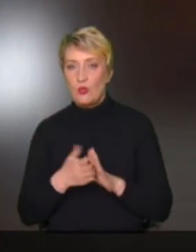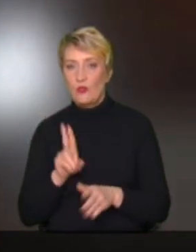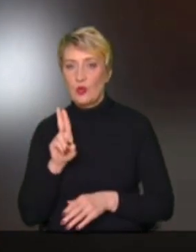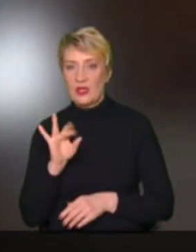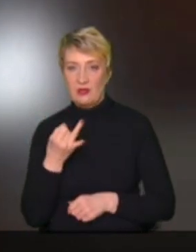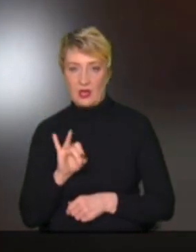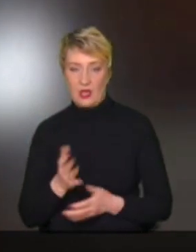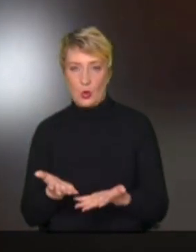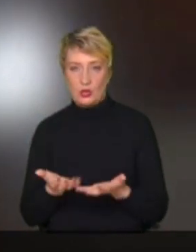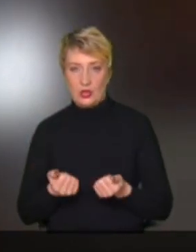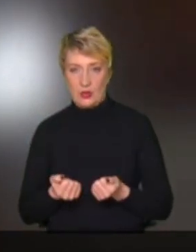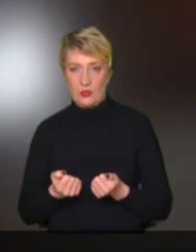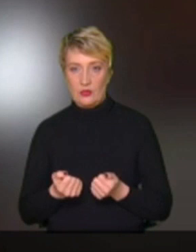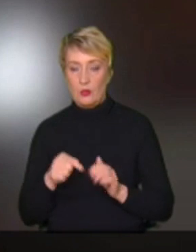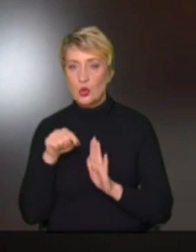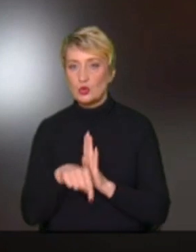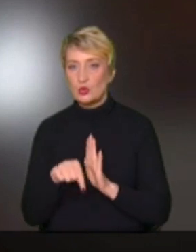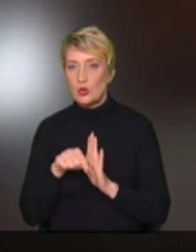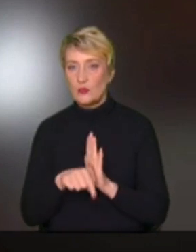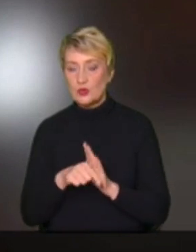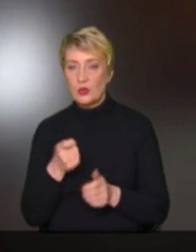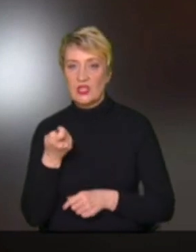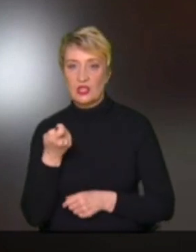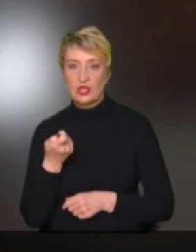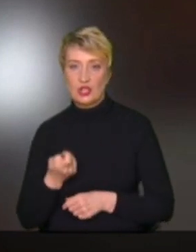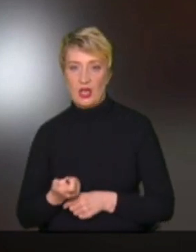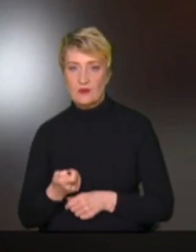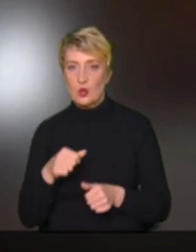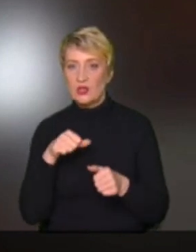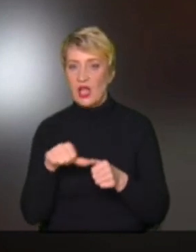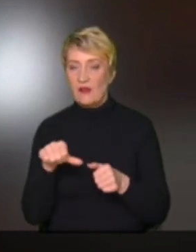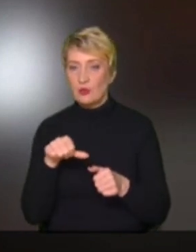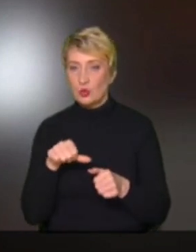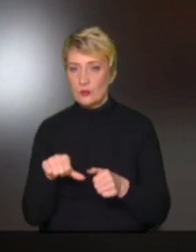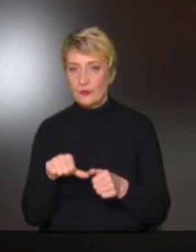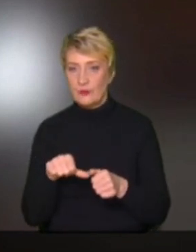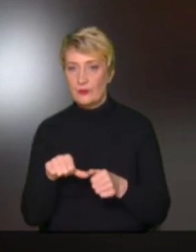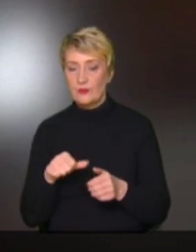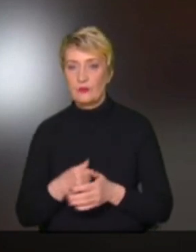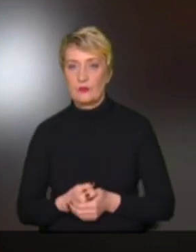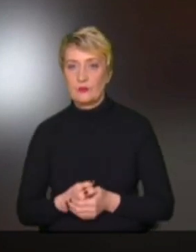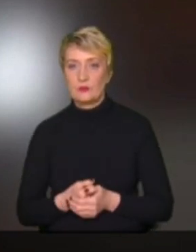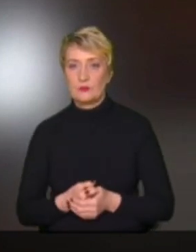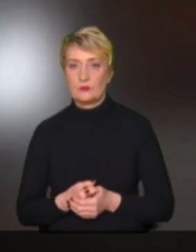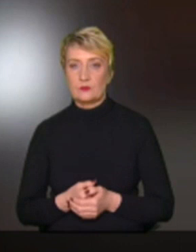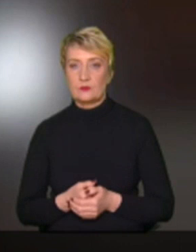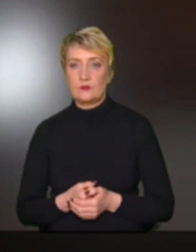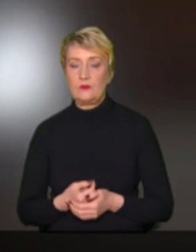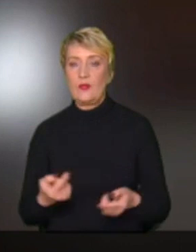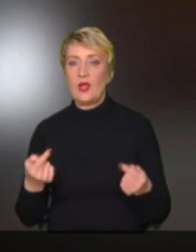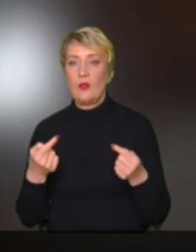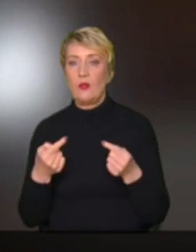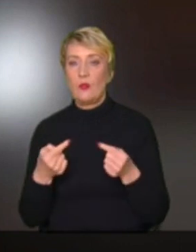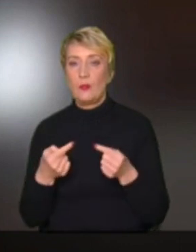отримує, по суті, дешевшу нафту, і до того ж він певним чином